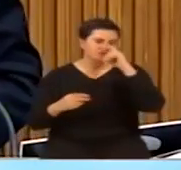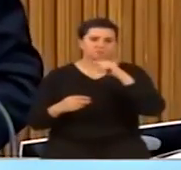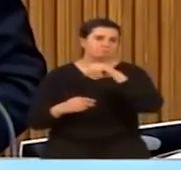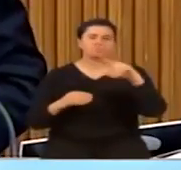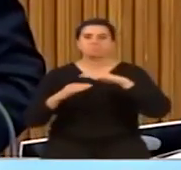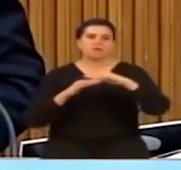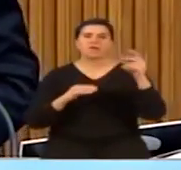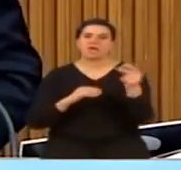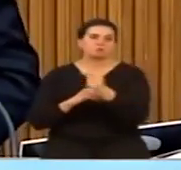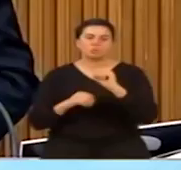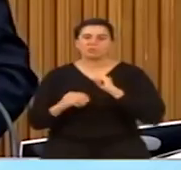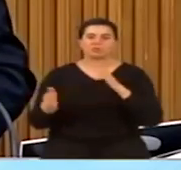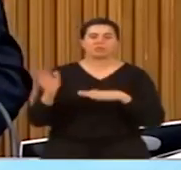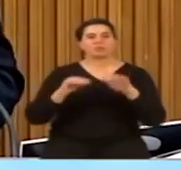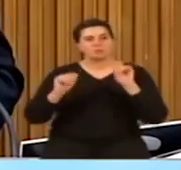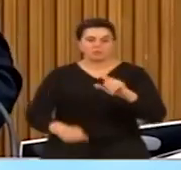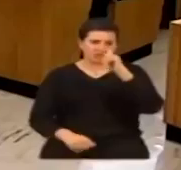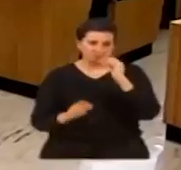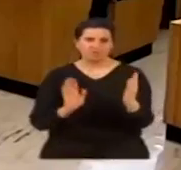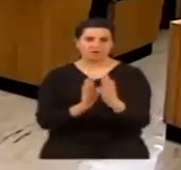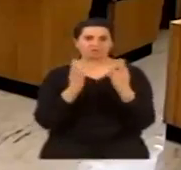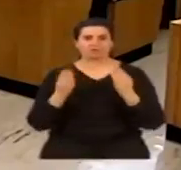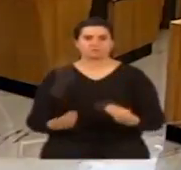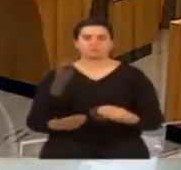milletten kaçıyor, kim kaçmıyor çıksın ortaya.